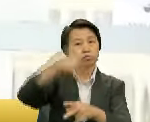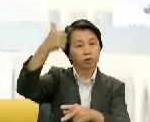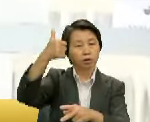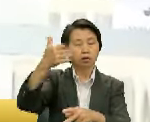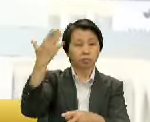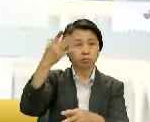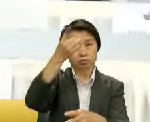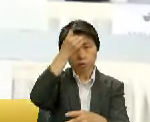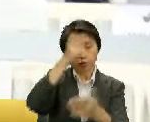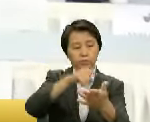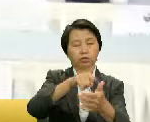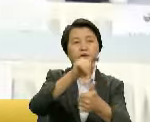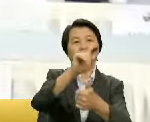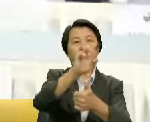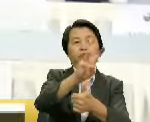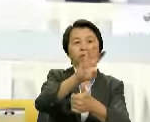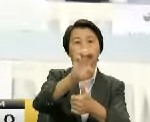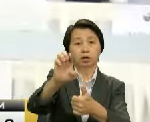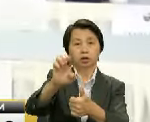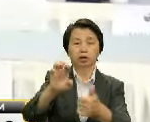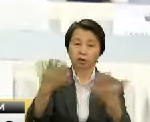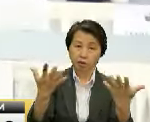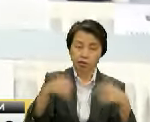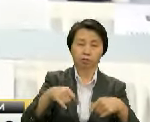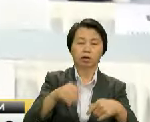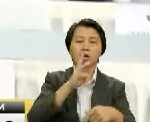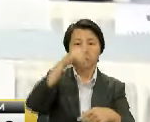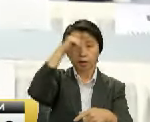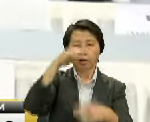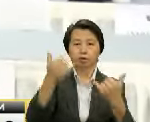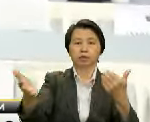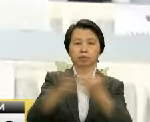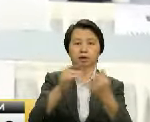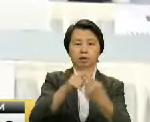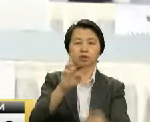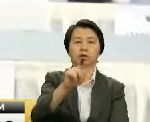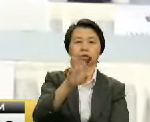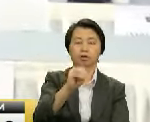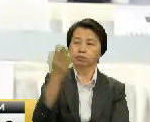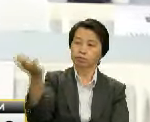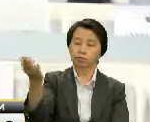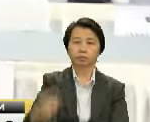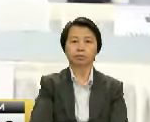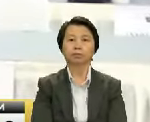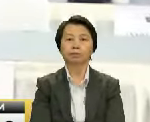dan ini saja dapat saya kongsikan untuk perkembangan dari P148 Air Hitam. Kembali bersama Andy Reza di Angkasa Puri.